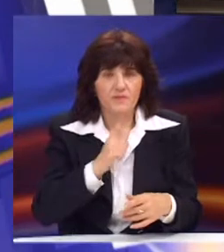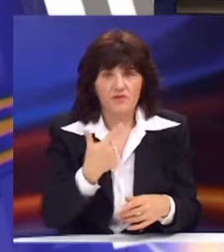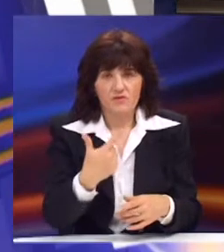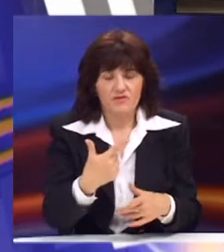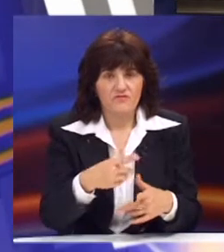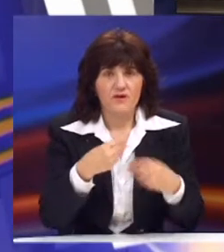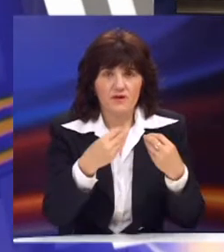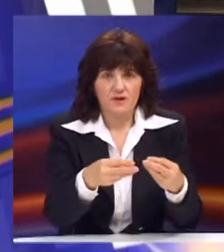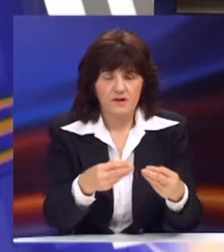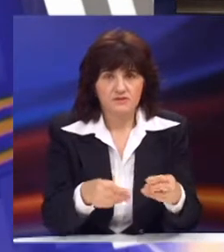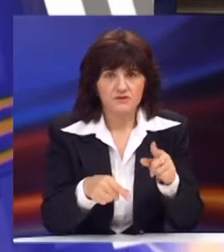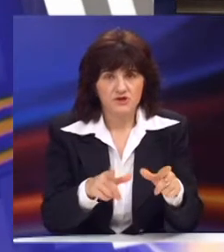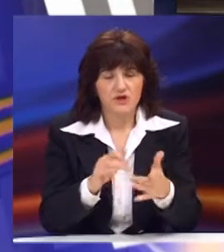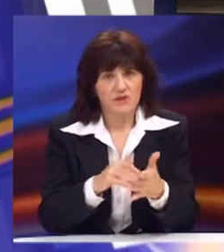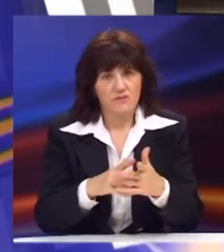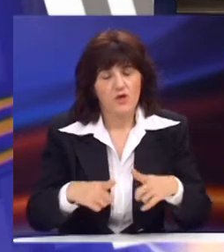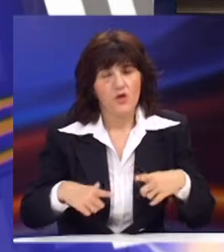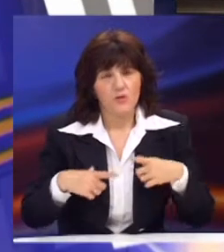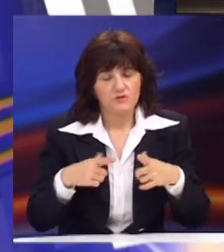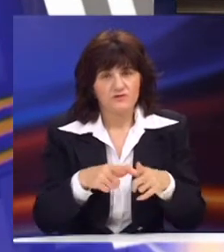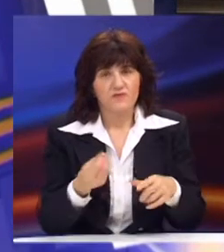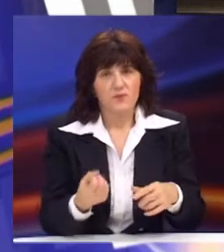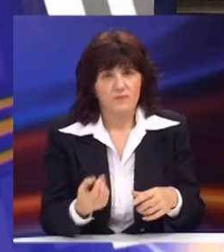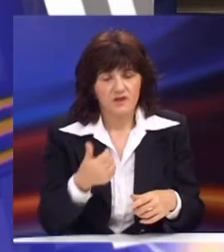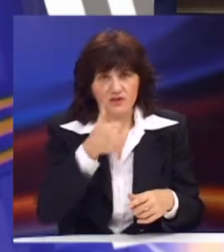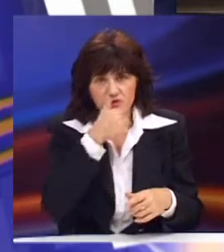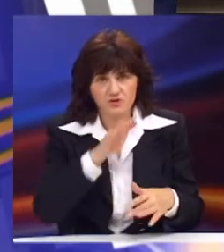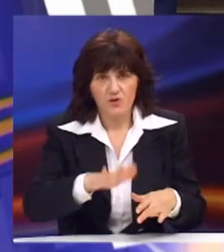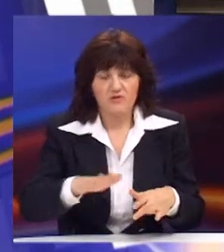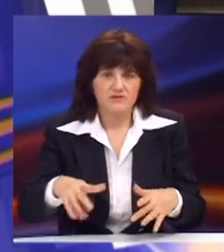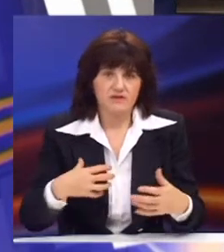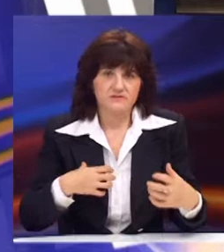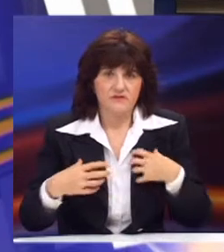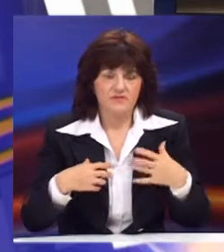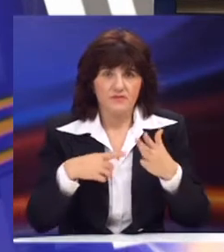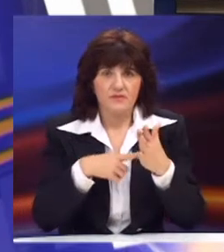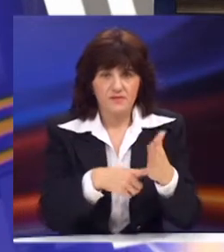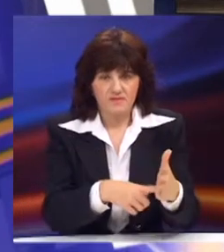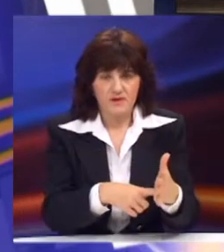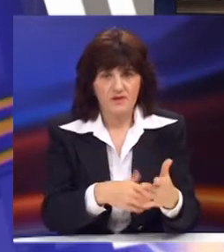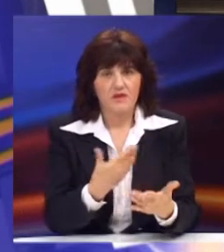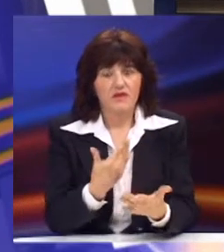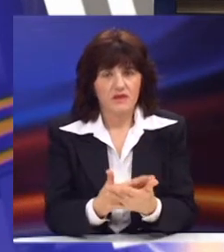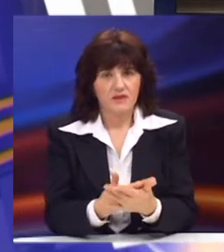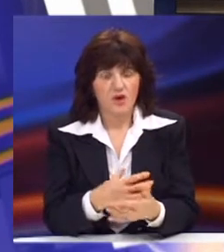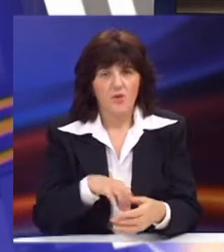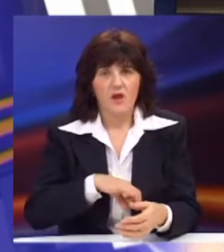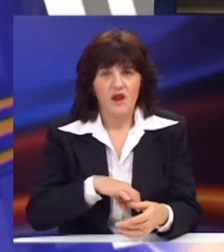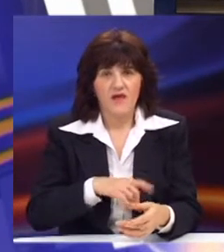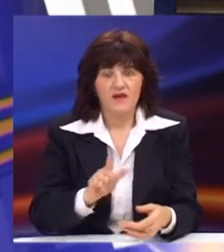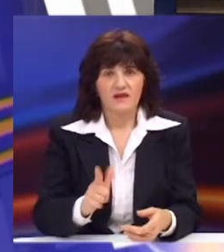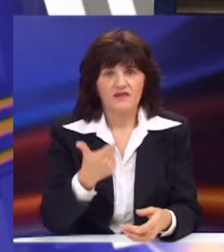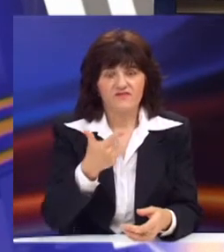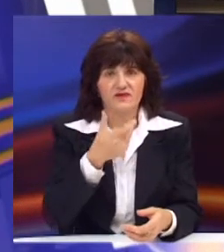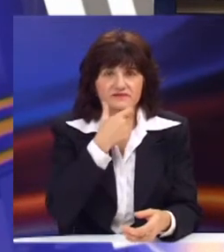najstarijim sugrađanima, poručivši im da uživaju u onome što su za njih deca pripremila, a ujedno i proglasili i nagradili